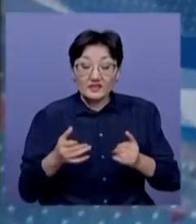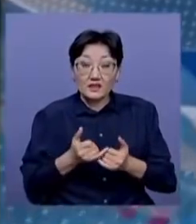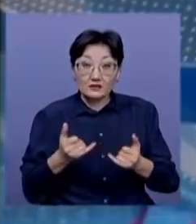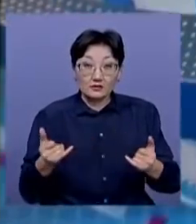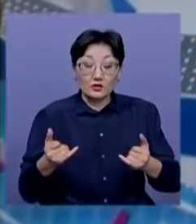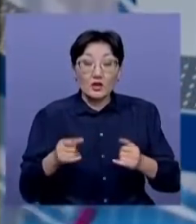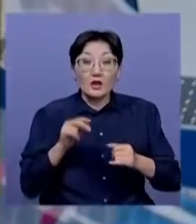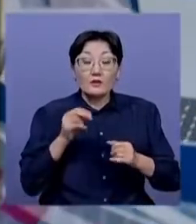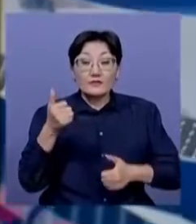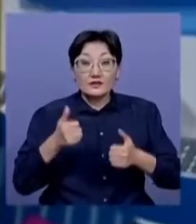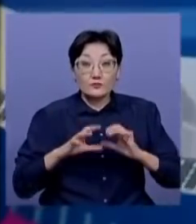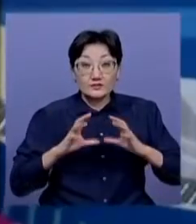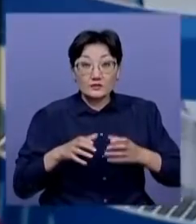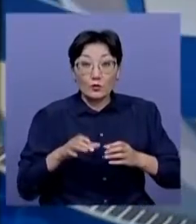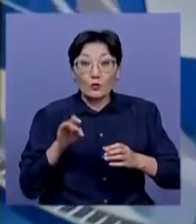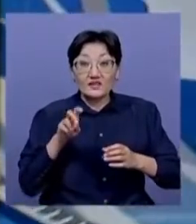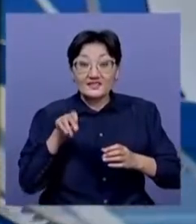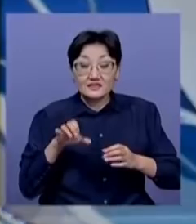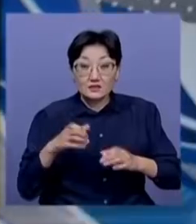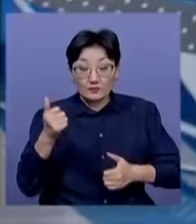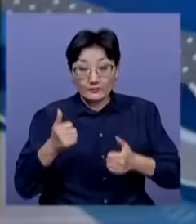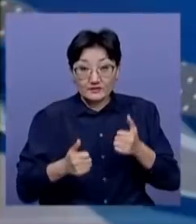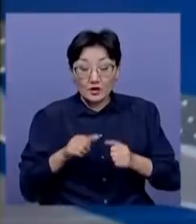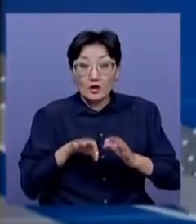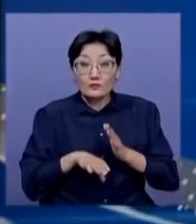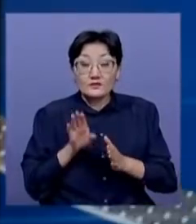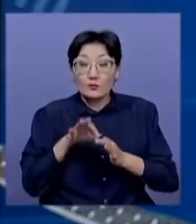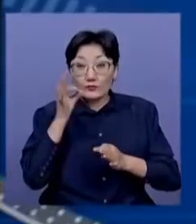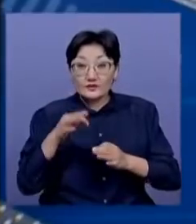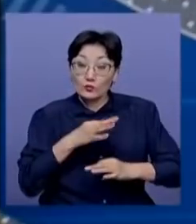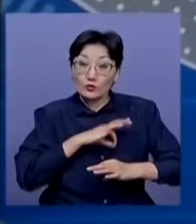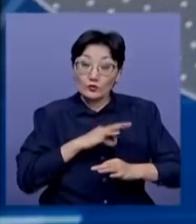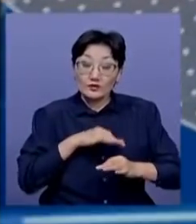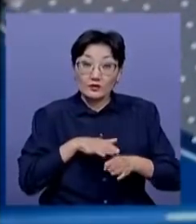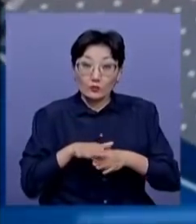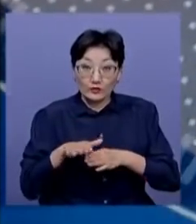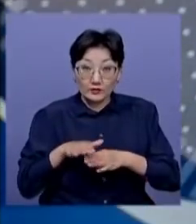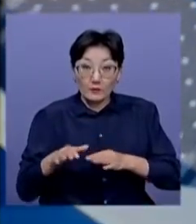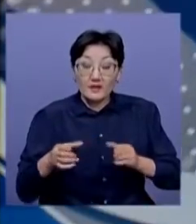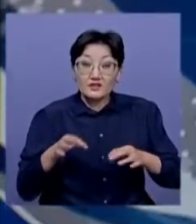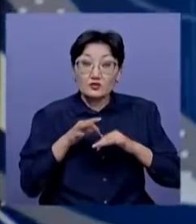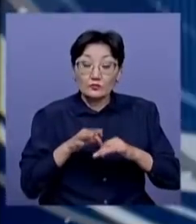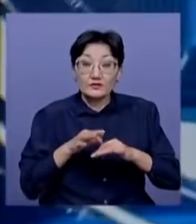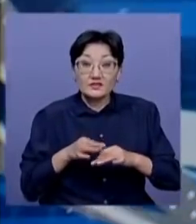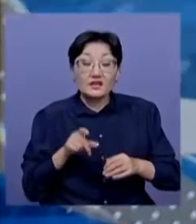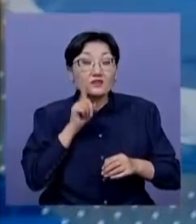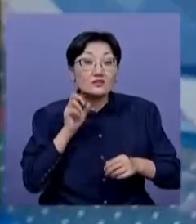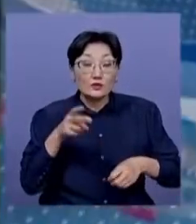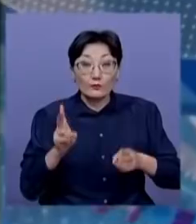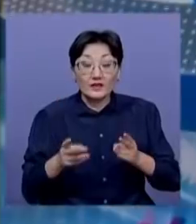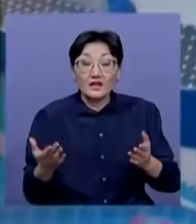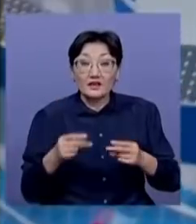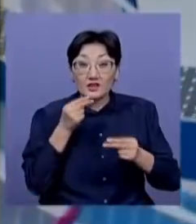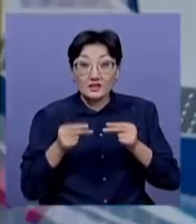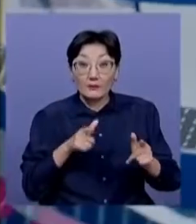арналған. Чемпионат әлемдік World Skills байқауының үздік тәжірибелерін қолдана отырып ұйымдастырылды. Жас аспаздар қандай